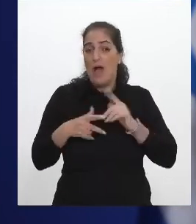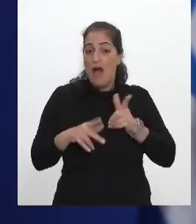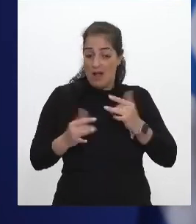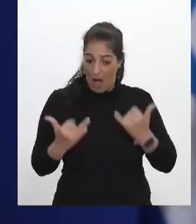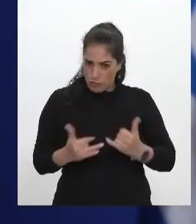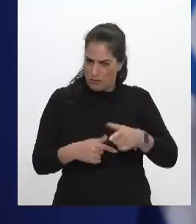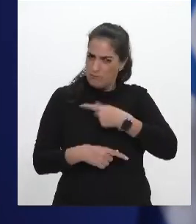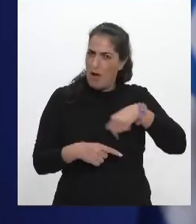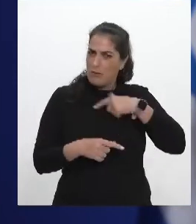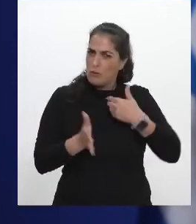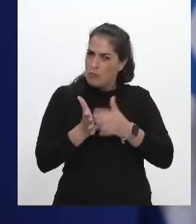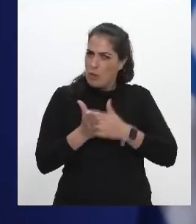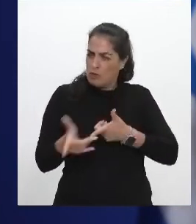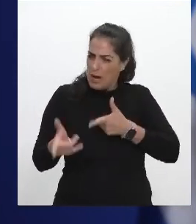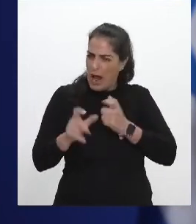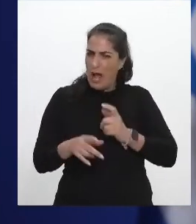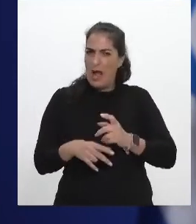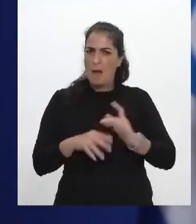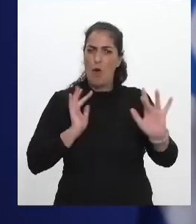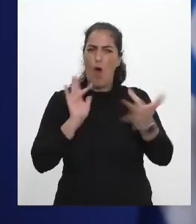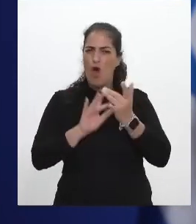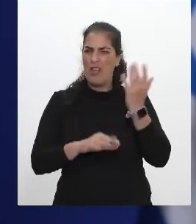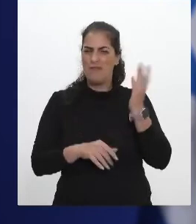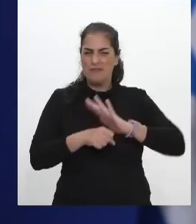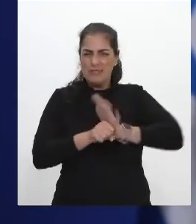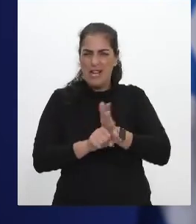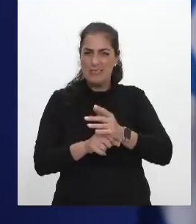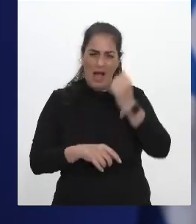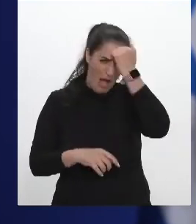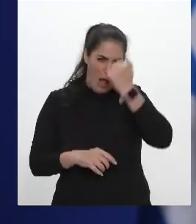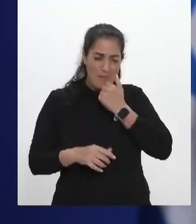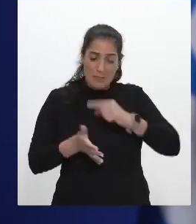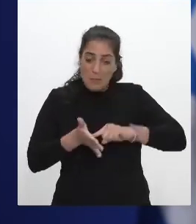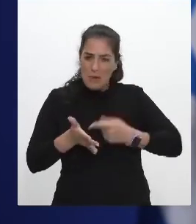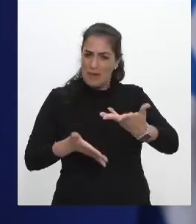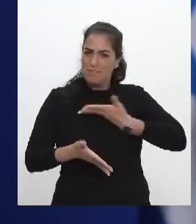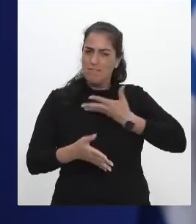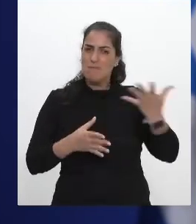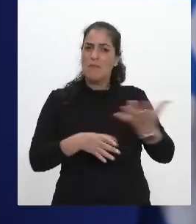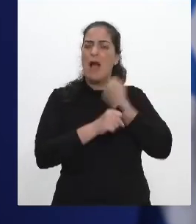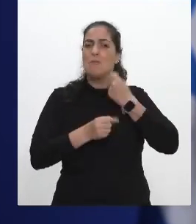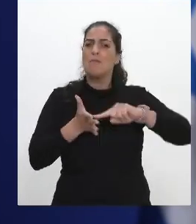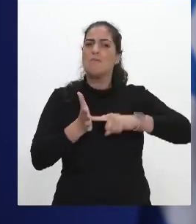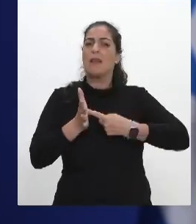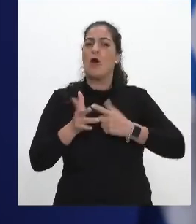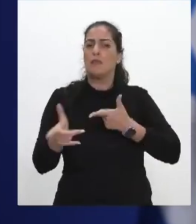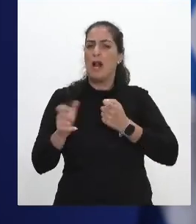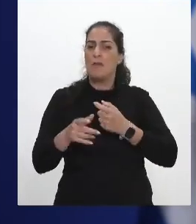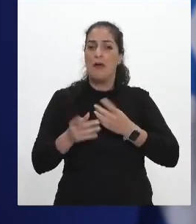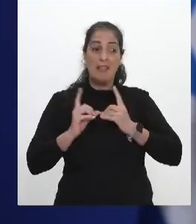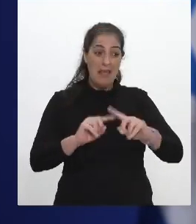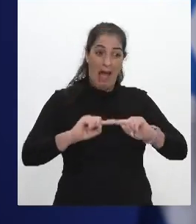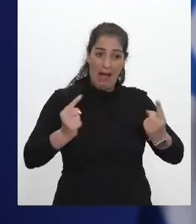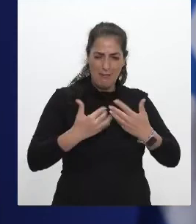להילחם באויב האכזר בחמס על מנת להשיג את מטרות המלחמה אין לנו דרך אחרת למהט